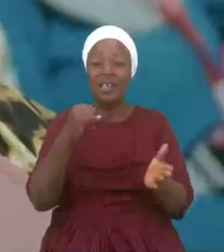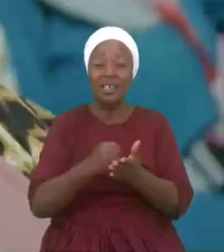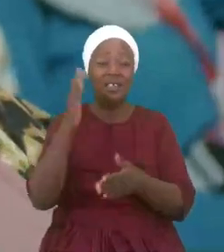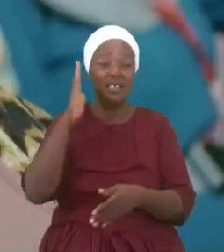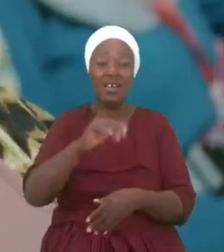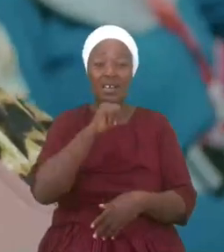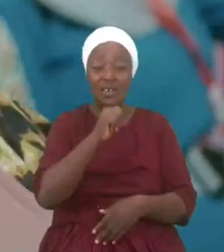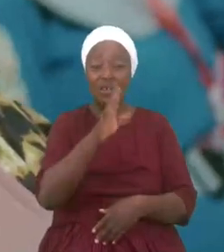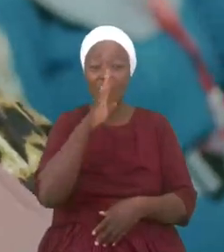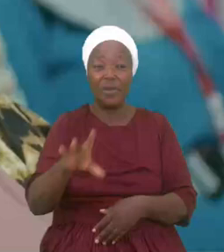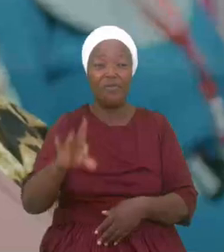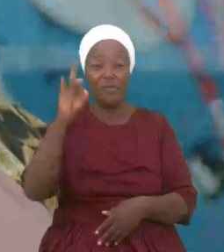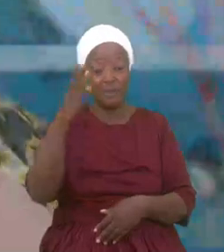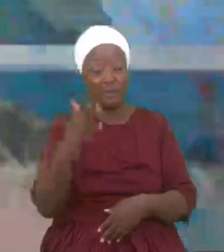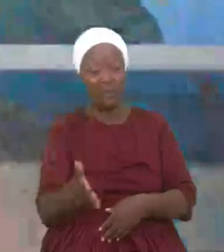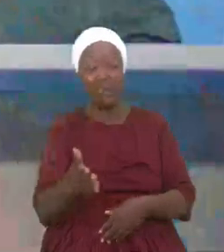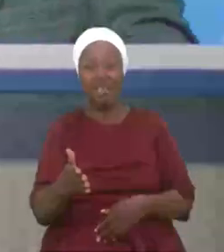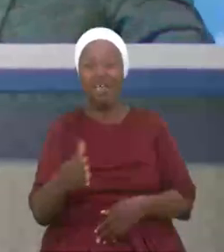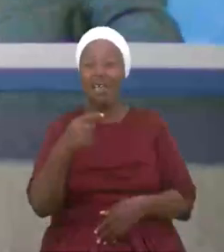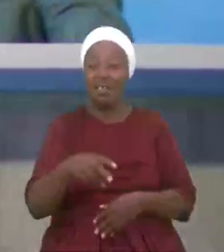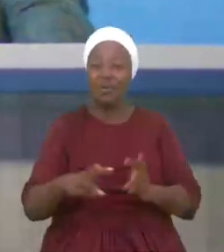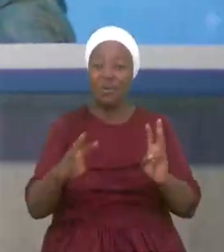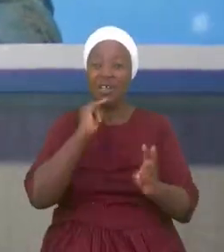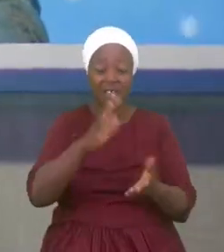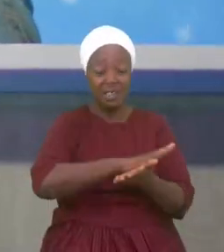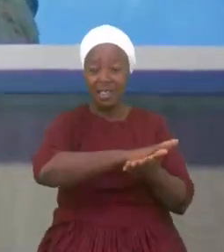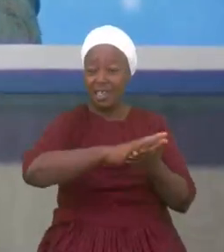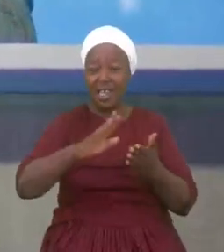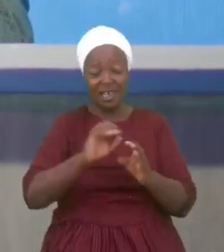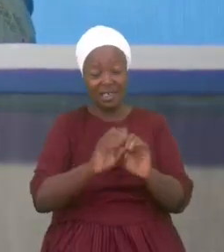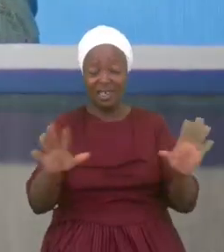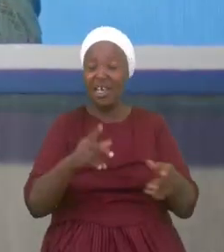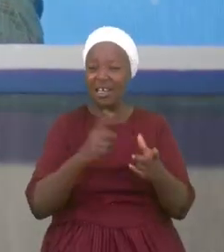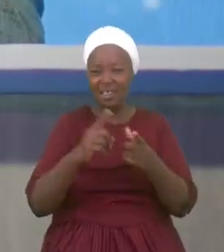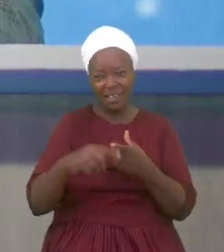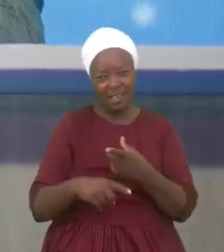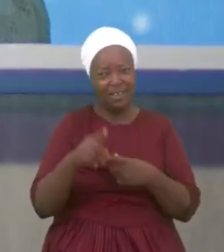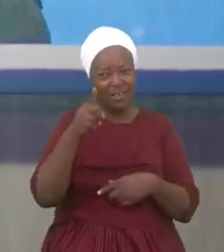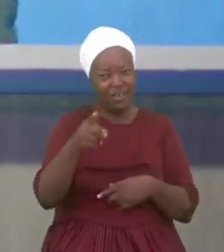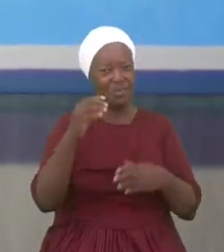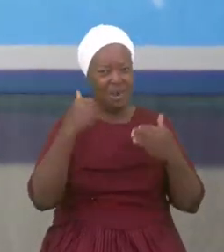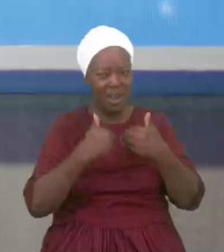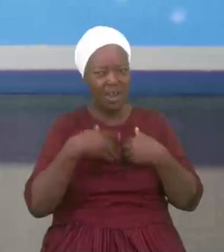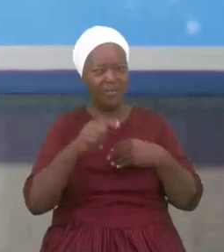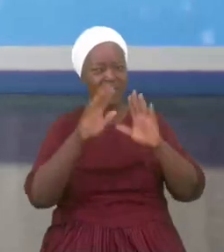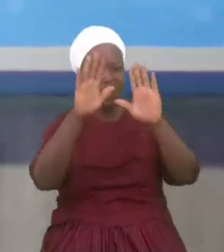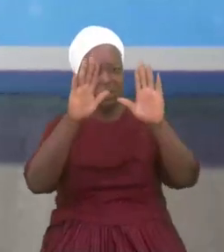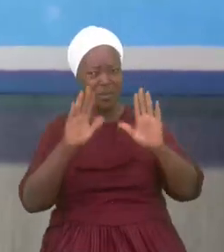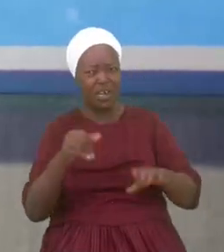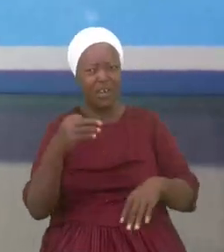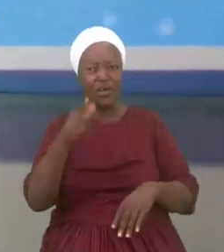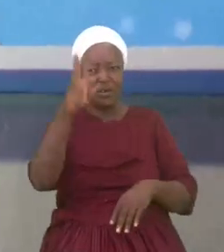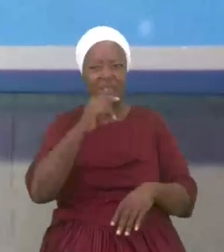de l'union de Satan dans votre vie se joue au nord de Jésus-Christ nul ne s'y rencontre pas